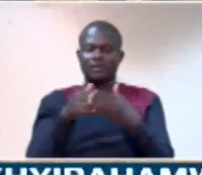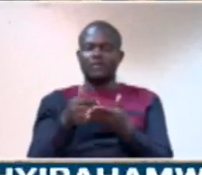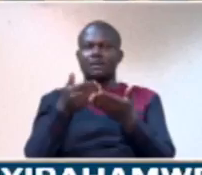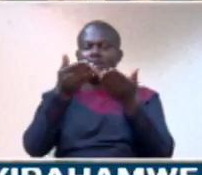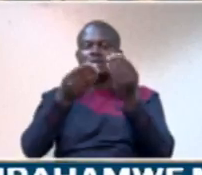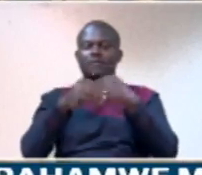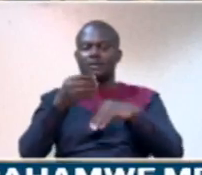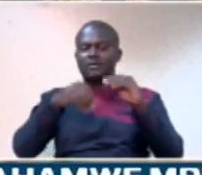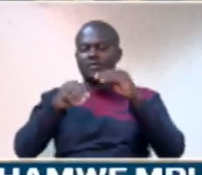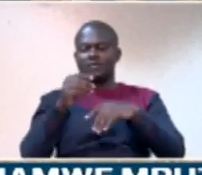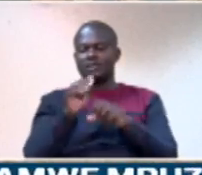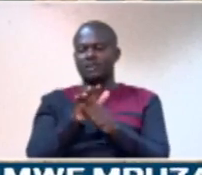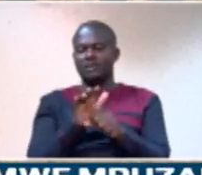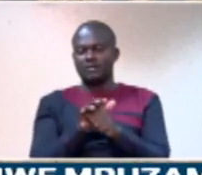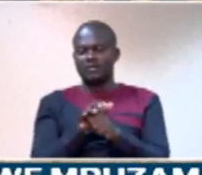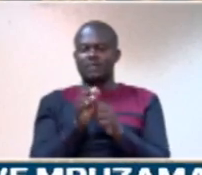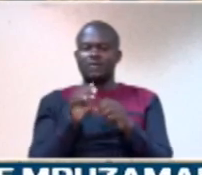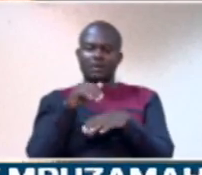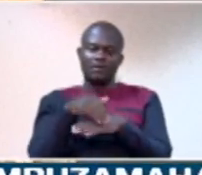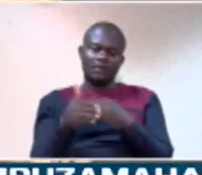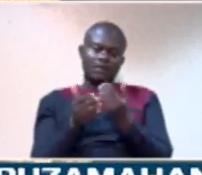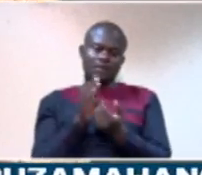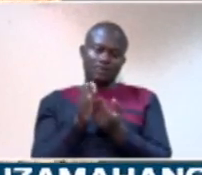ku isoko, cyane aborozi bagemura amata yabo ku